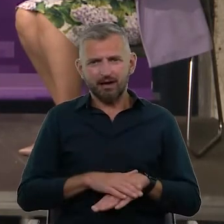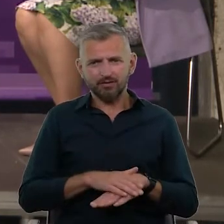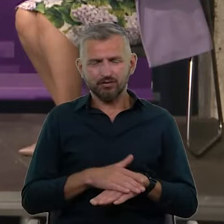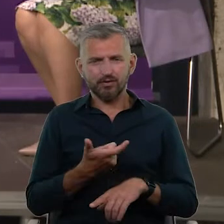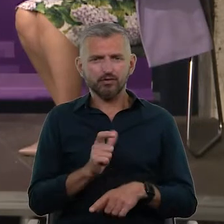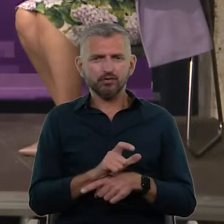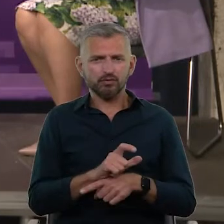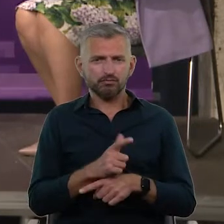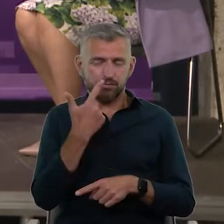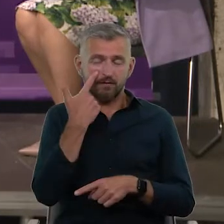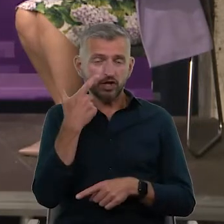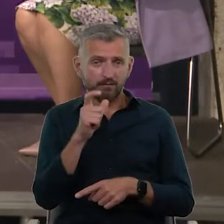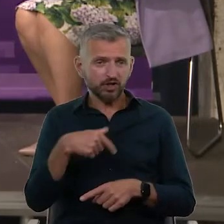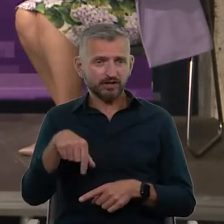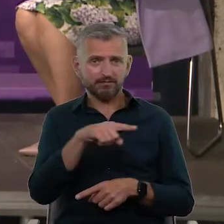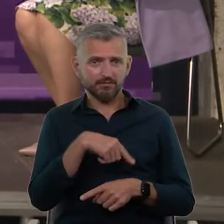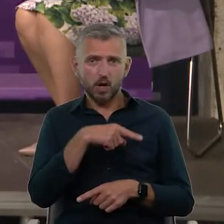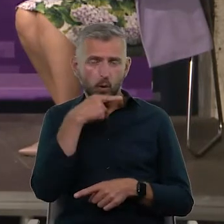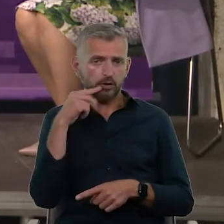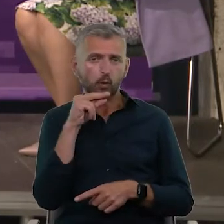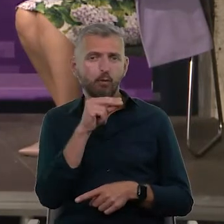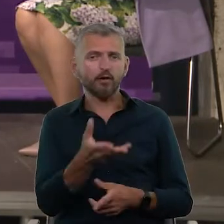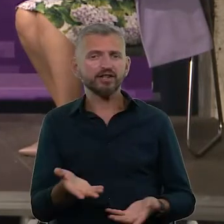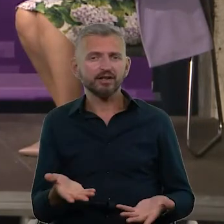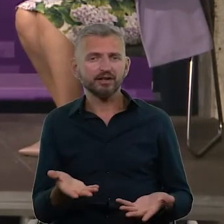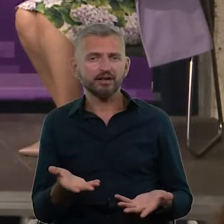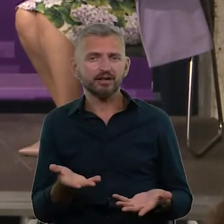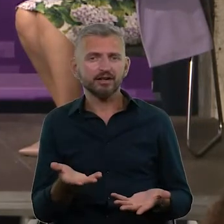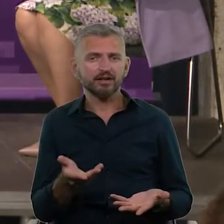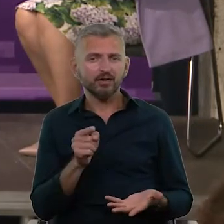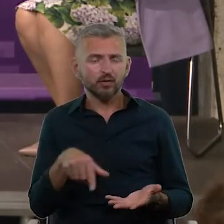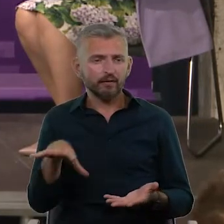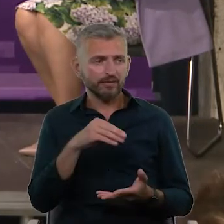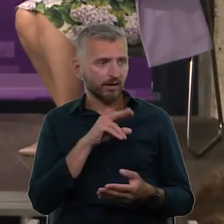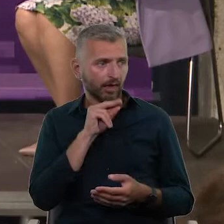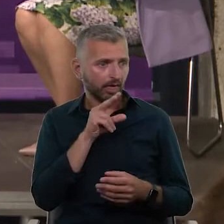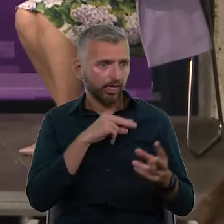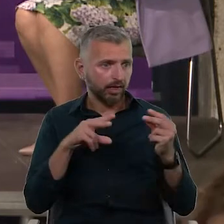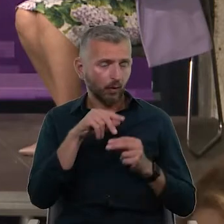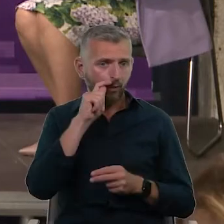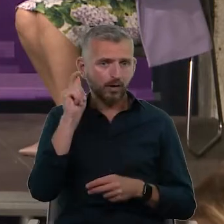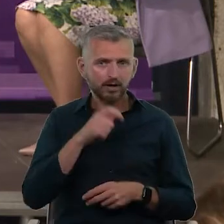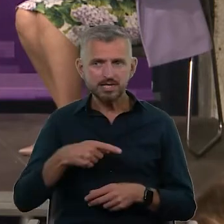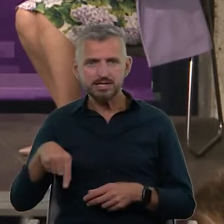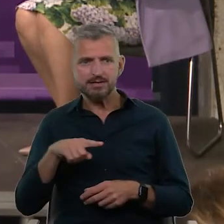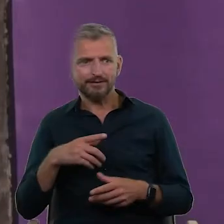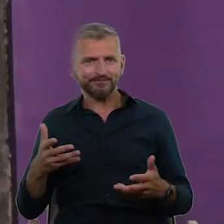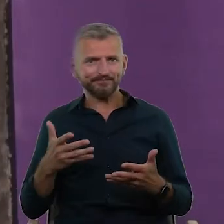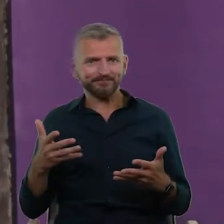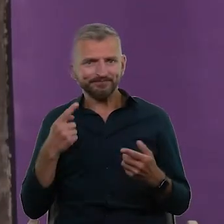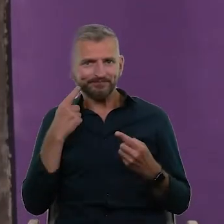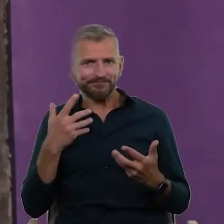дуже велика, переважна більшість, вони все ж таки російськомовні, вони тут всі спілкуються українською, і вони десь якось